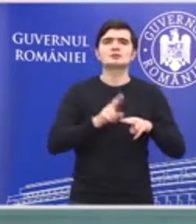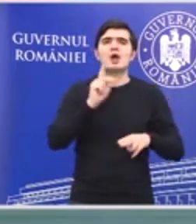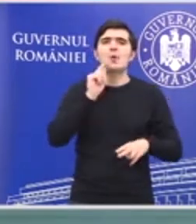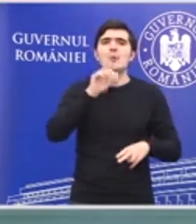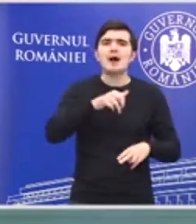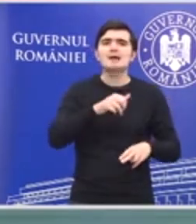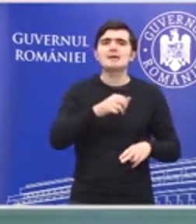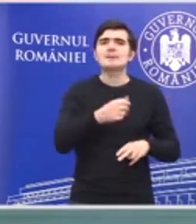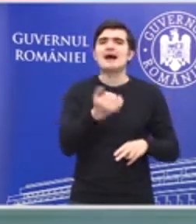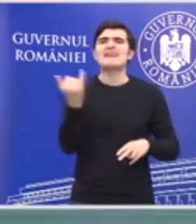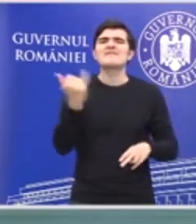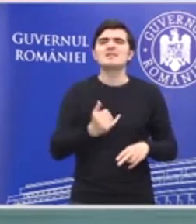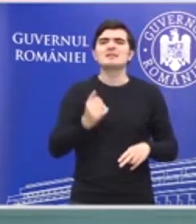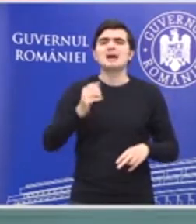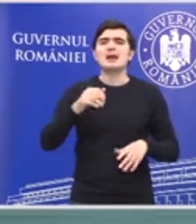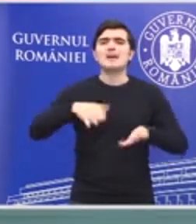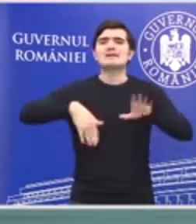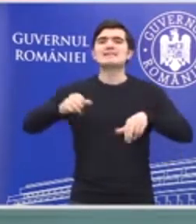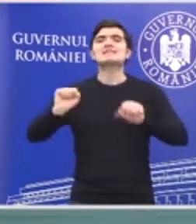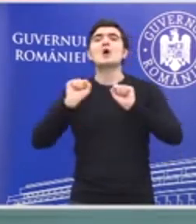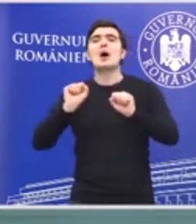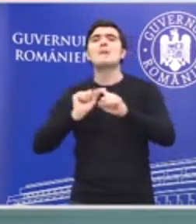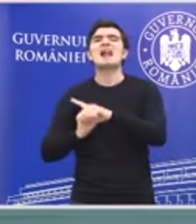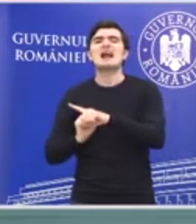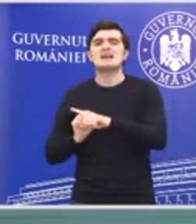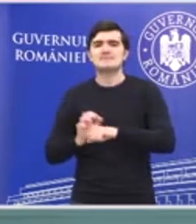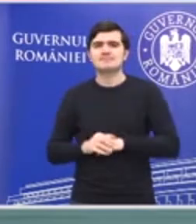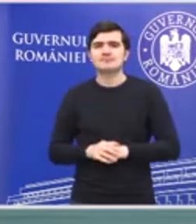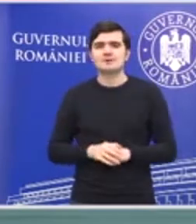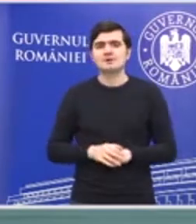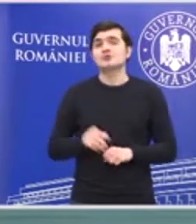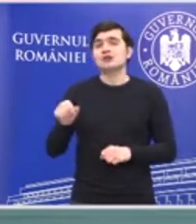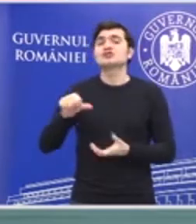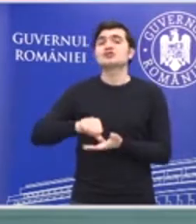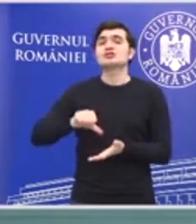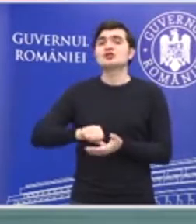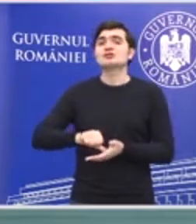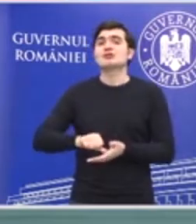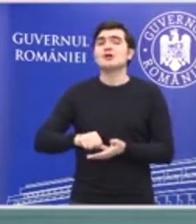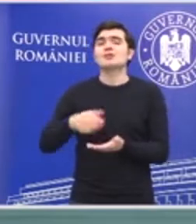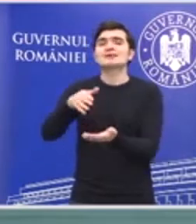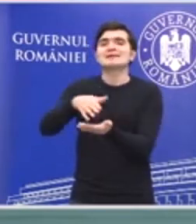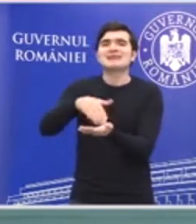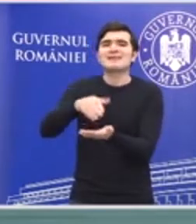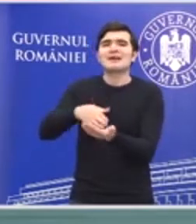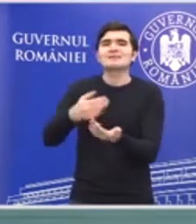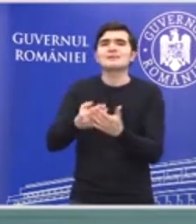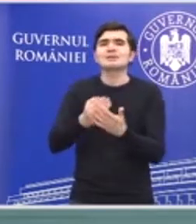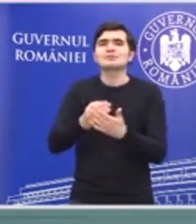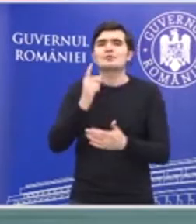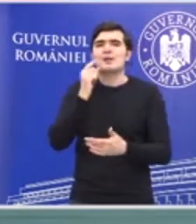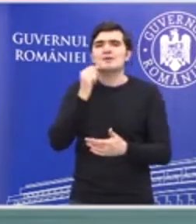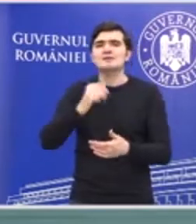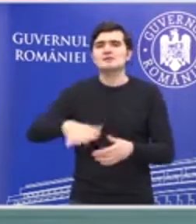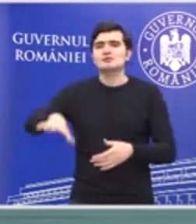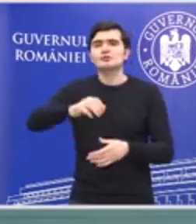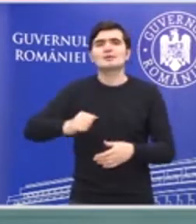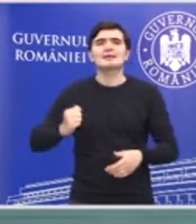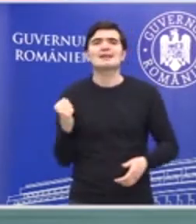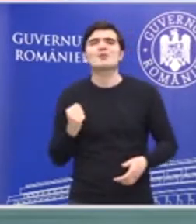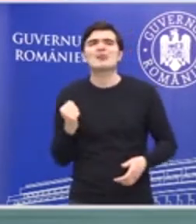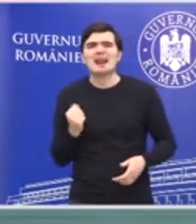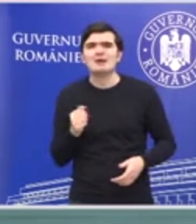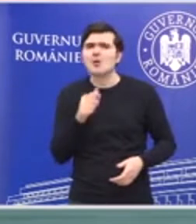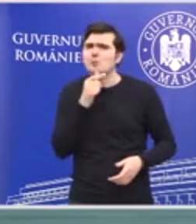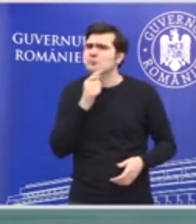Naționale. Aceste centre vor deservi populația din localități rurale care nu